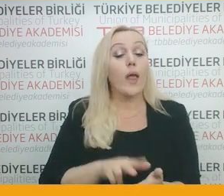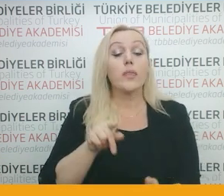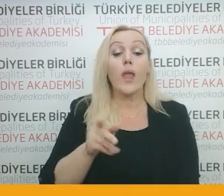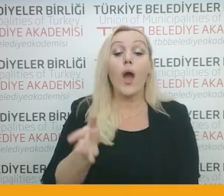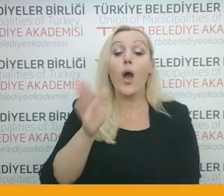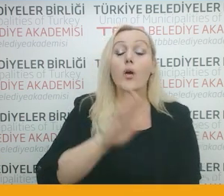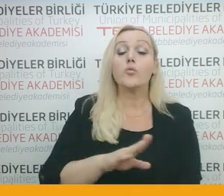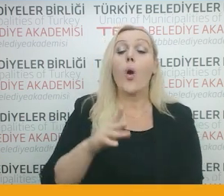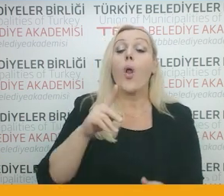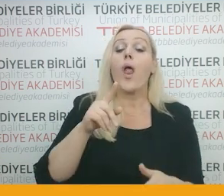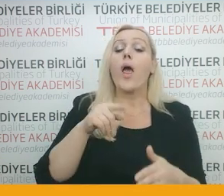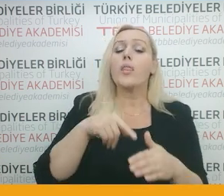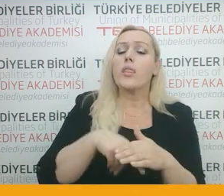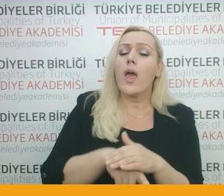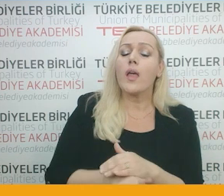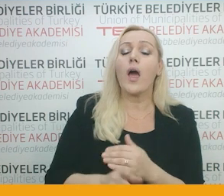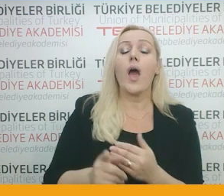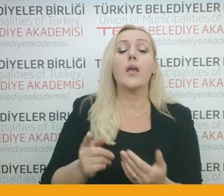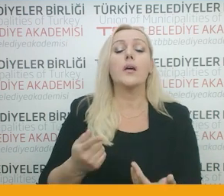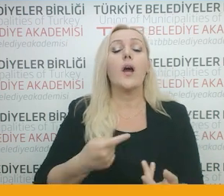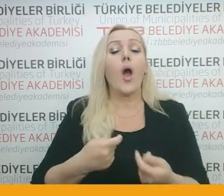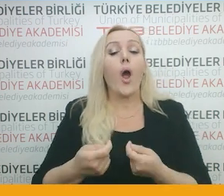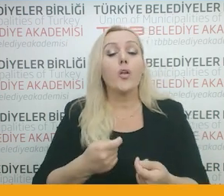sonra ayrıntılı harcama programı hazırlanıyor.